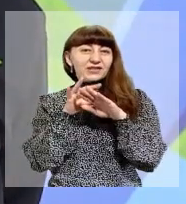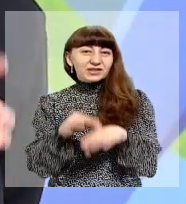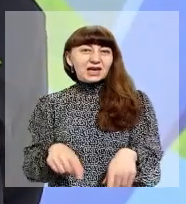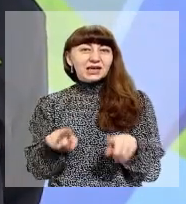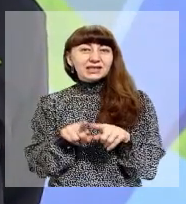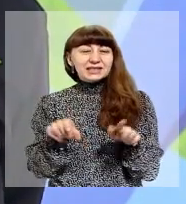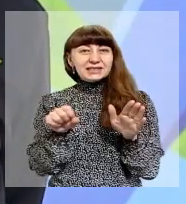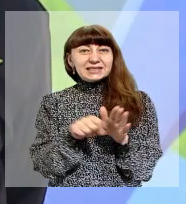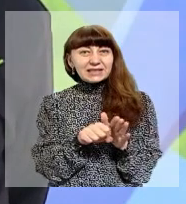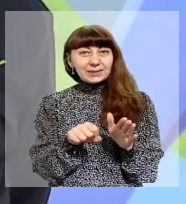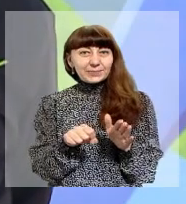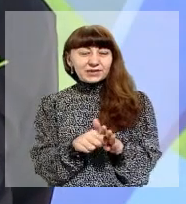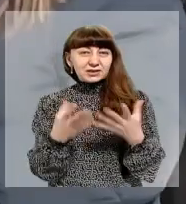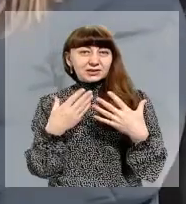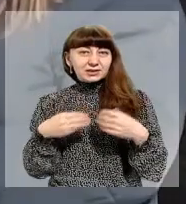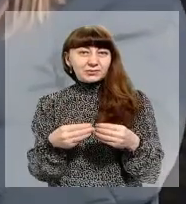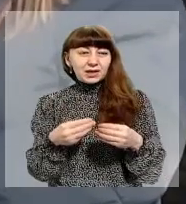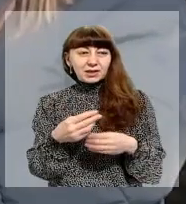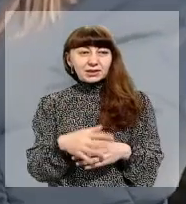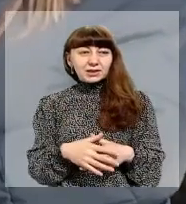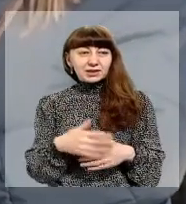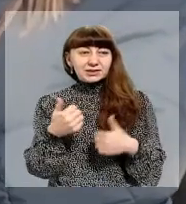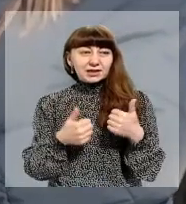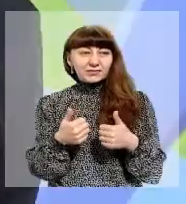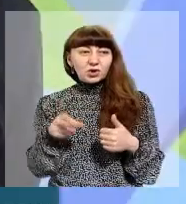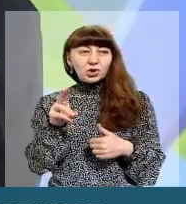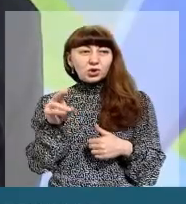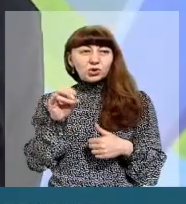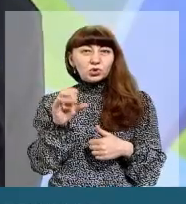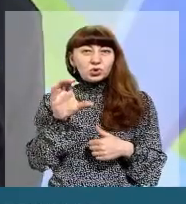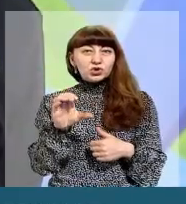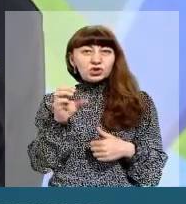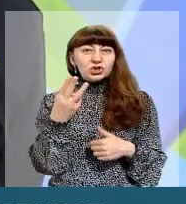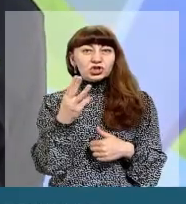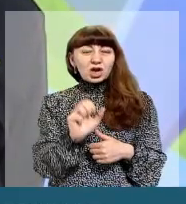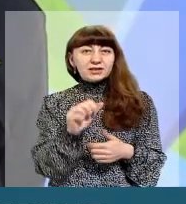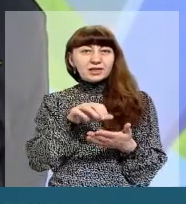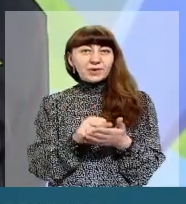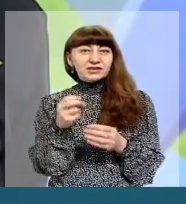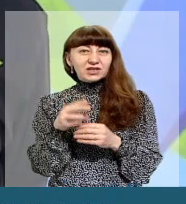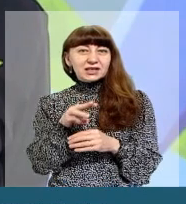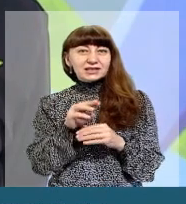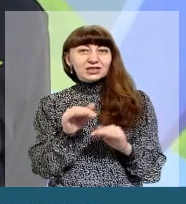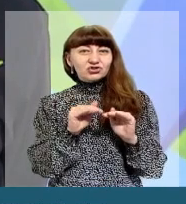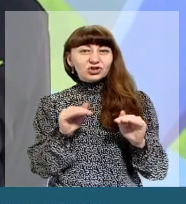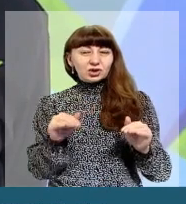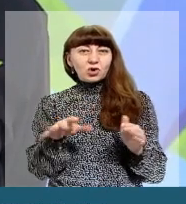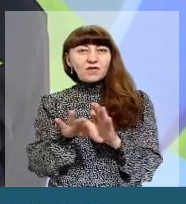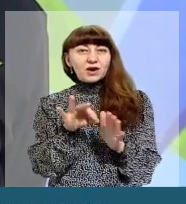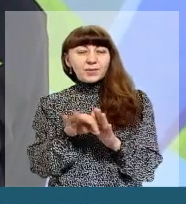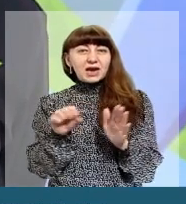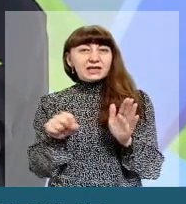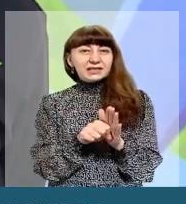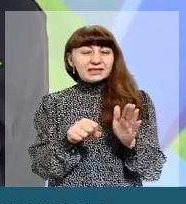вот активных зимних семейных мероприятий. В ДЮСШ занимается 12 тысяч детей, которые выбрали зимний вид спорта. Из